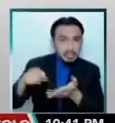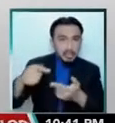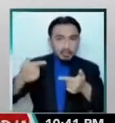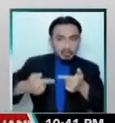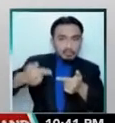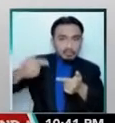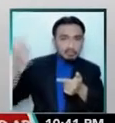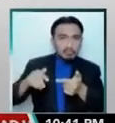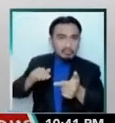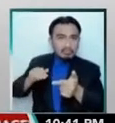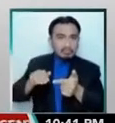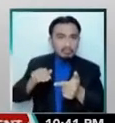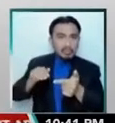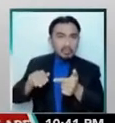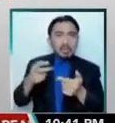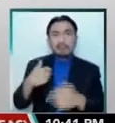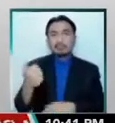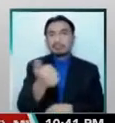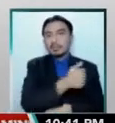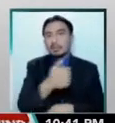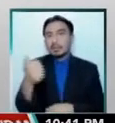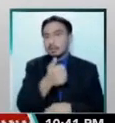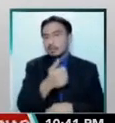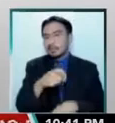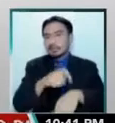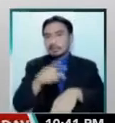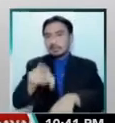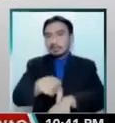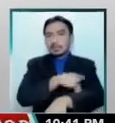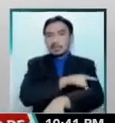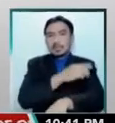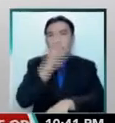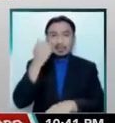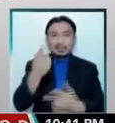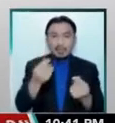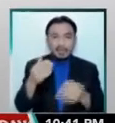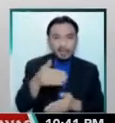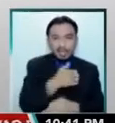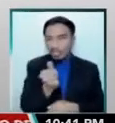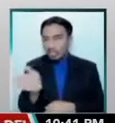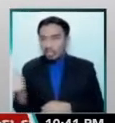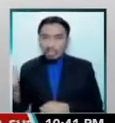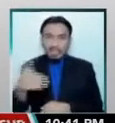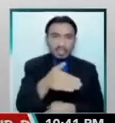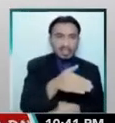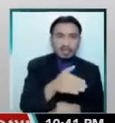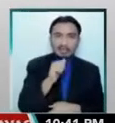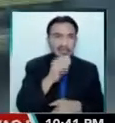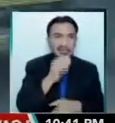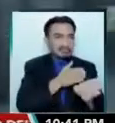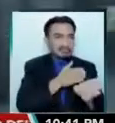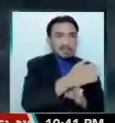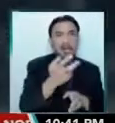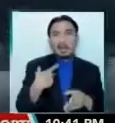Tapos yung travel time mo, napakahaba. Because of the routing, magpupos ng napaka-heavy traffic, that is additional